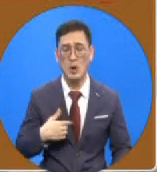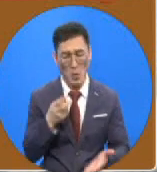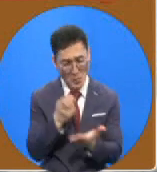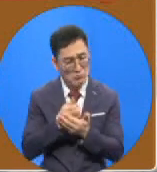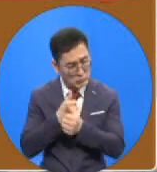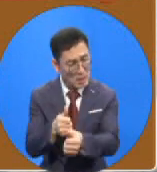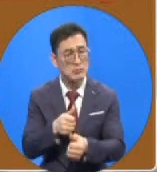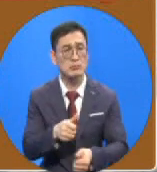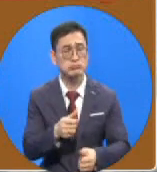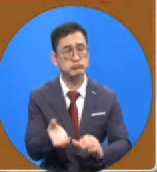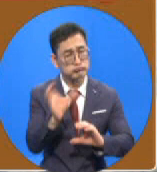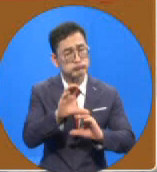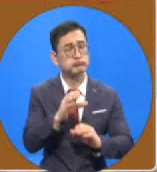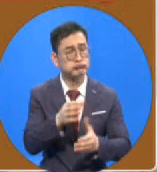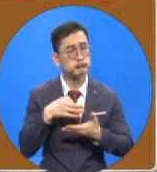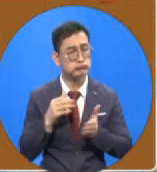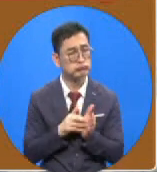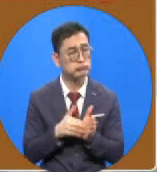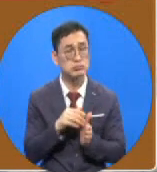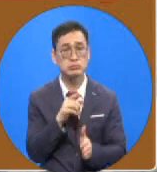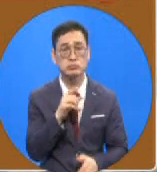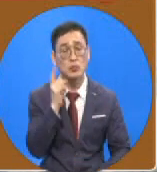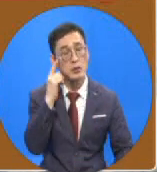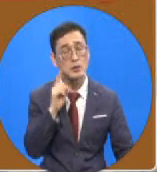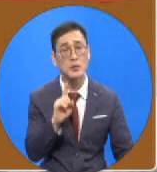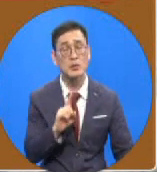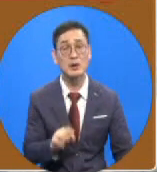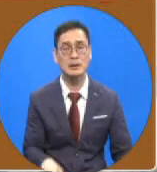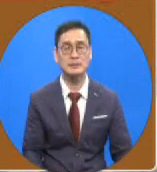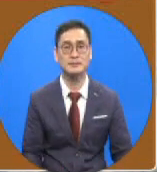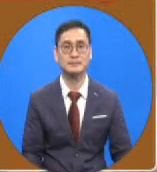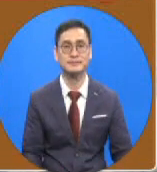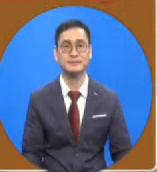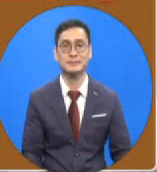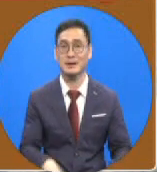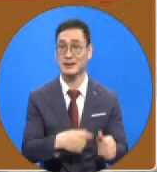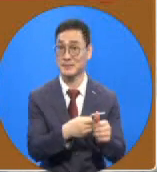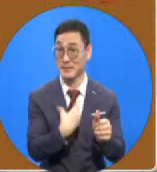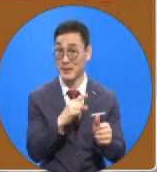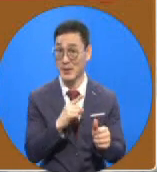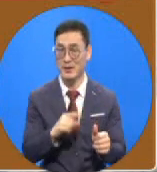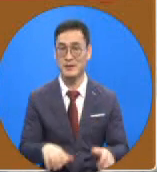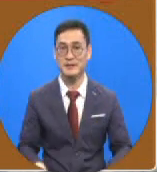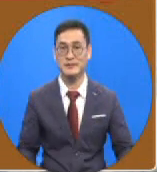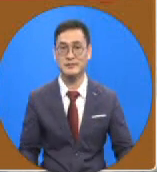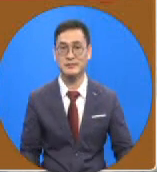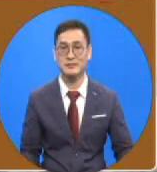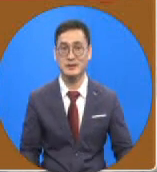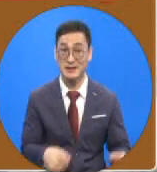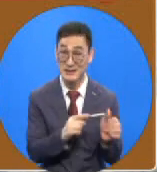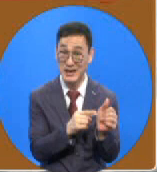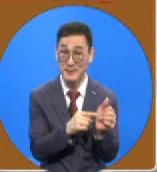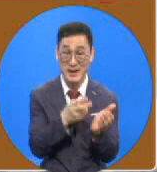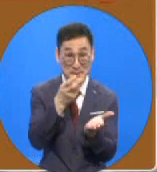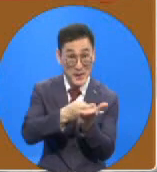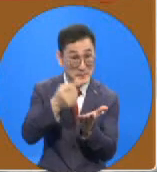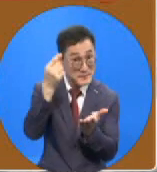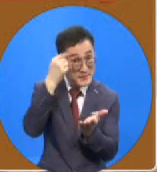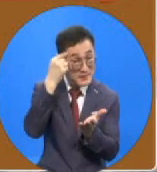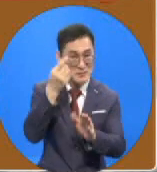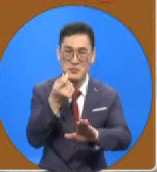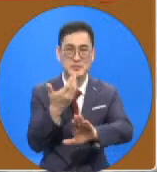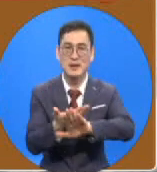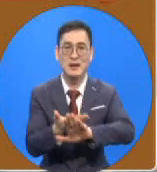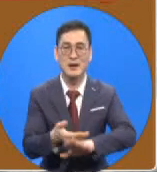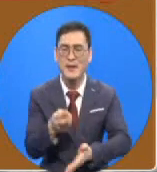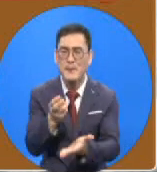건 없다 라는 입장인데 일단 김 의원이 주장하는 법 취지와 는 좀 상충 한다 이런 지적들이 있어요 이것도